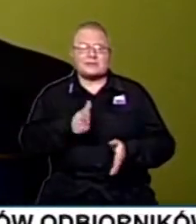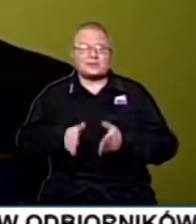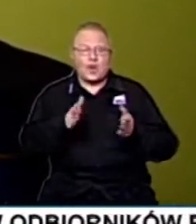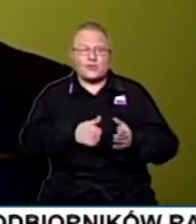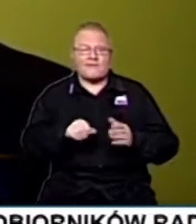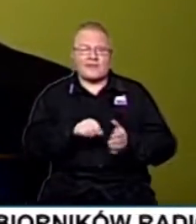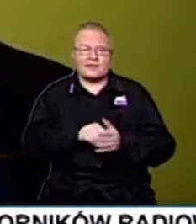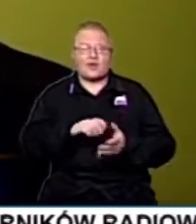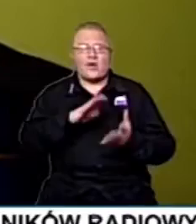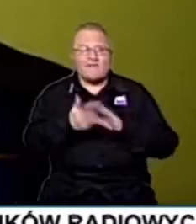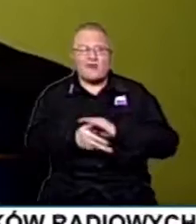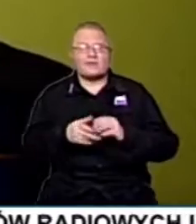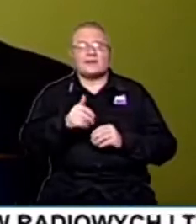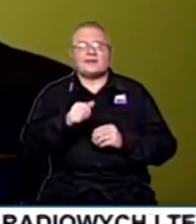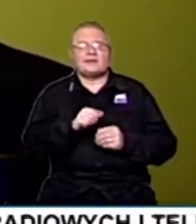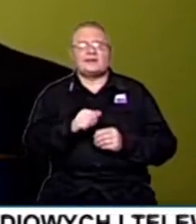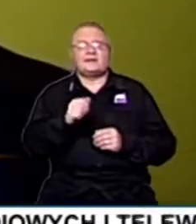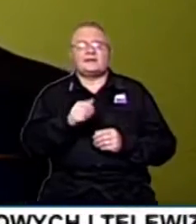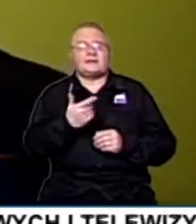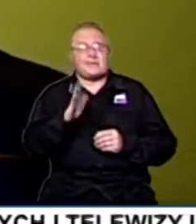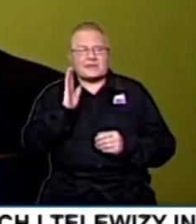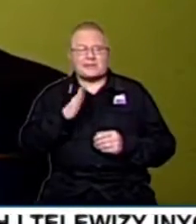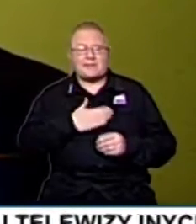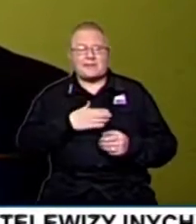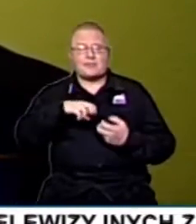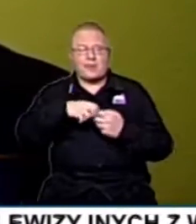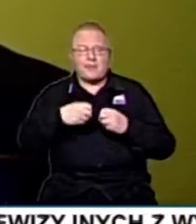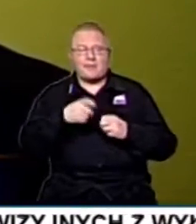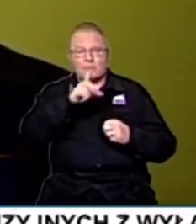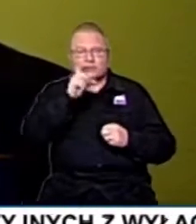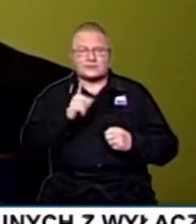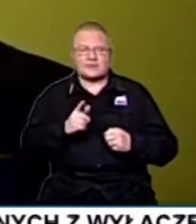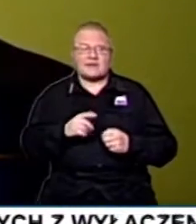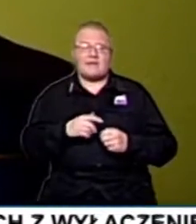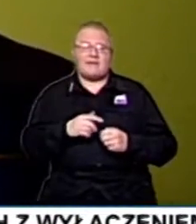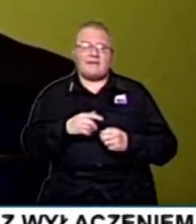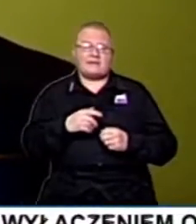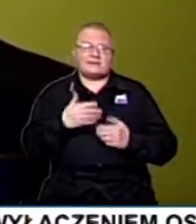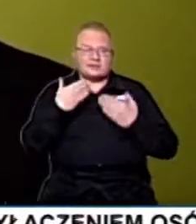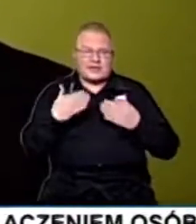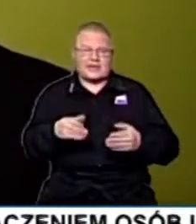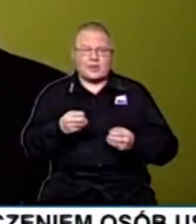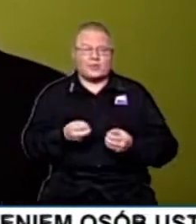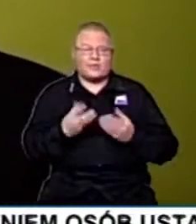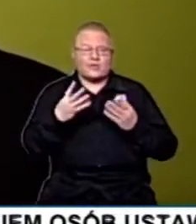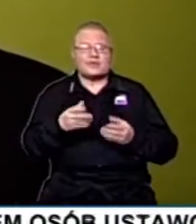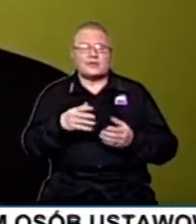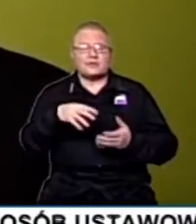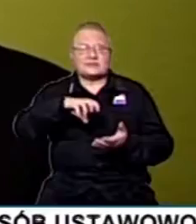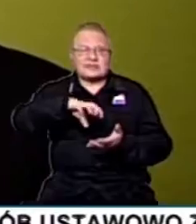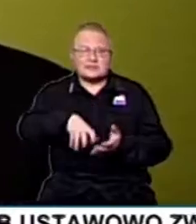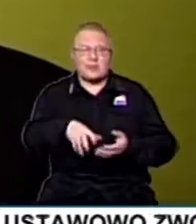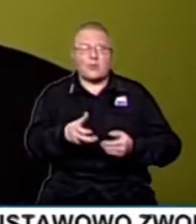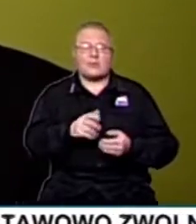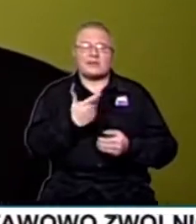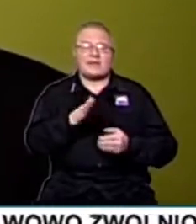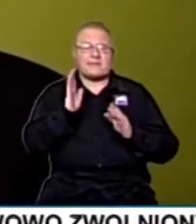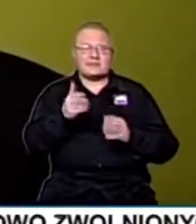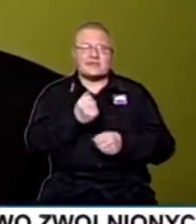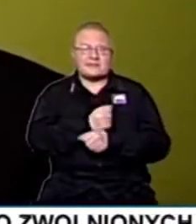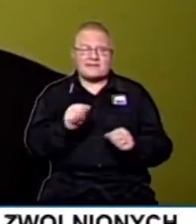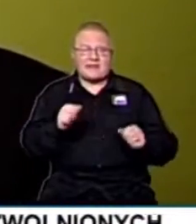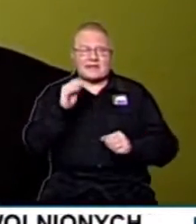żadnych trudności lokalowych, nie będziemy mieć problemów ludzkich. Wydaje się, że dzięki utworzeniu zespołu nie będziemy